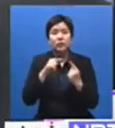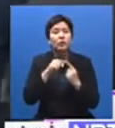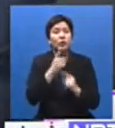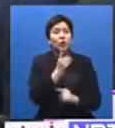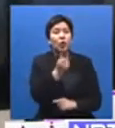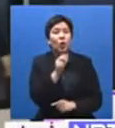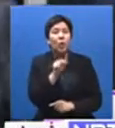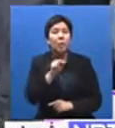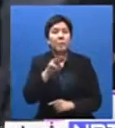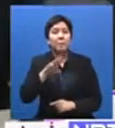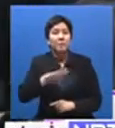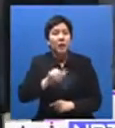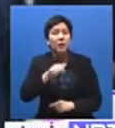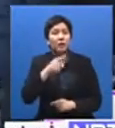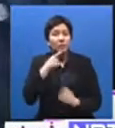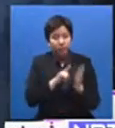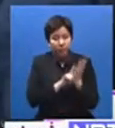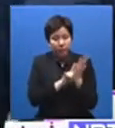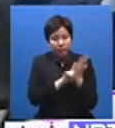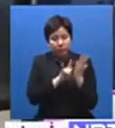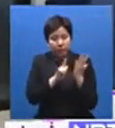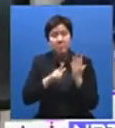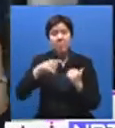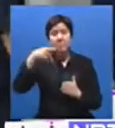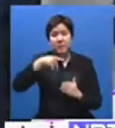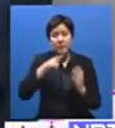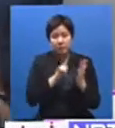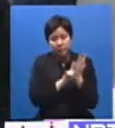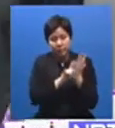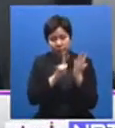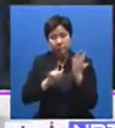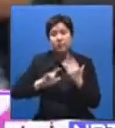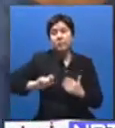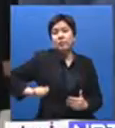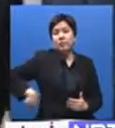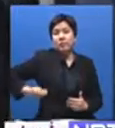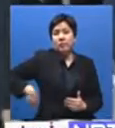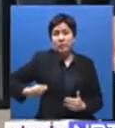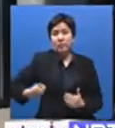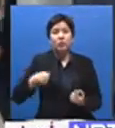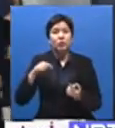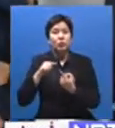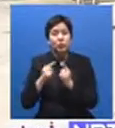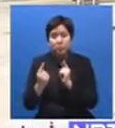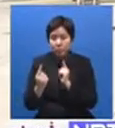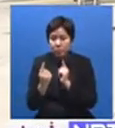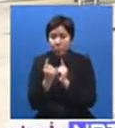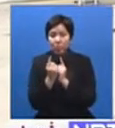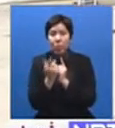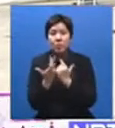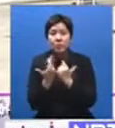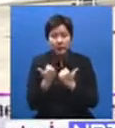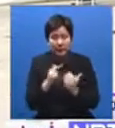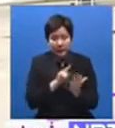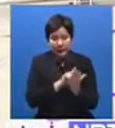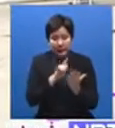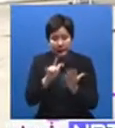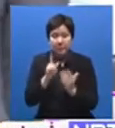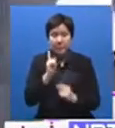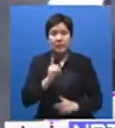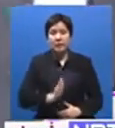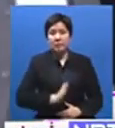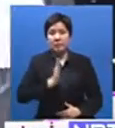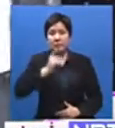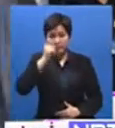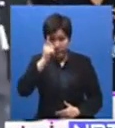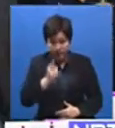เมืองกรุงเทพเพื่อเดินทางโดยเที่ยวบินพิเศษสู่กรุงพนมเปญราชอาณาจักรกัมพูชาในการเดินทางเยือนอย่างเป็นท